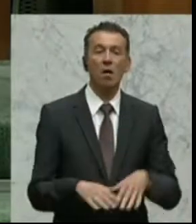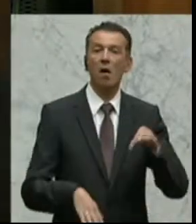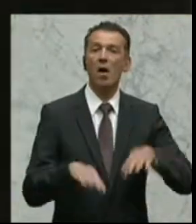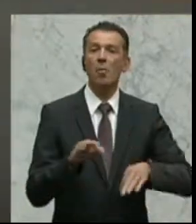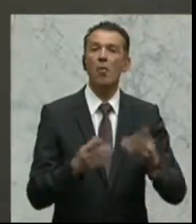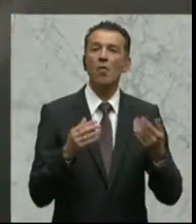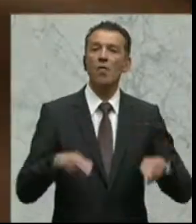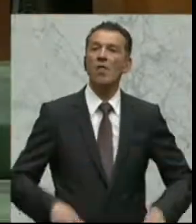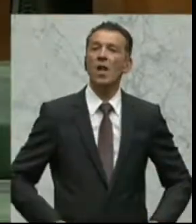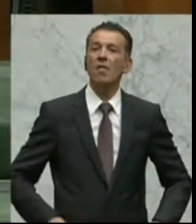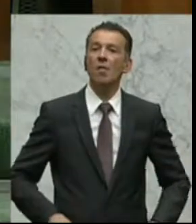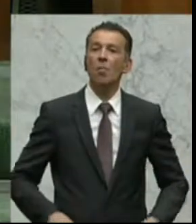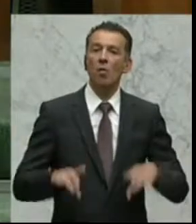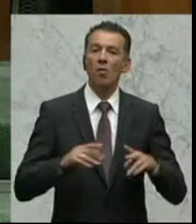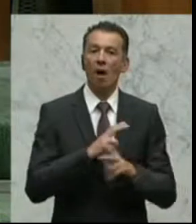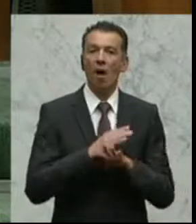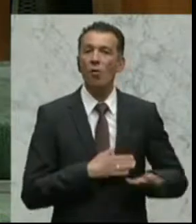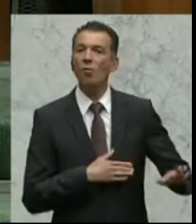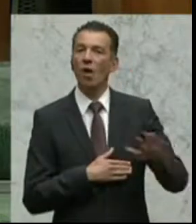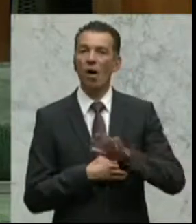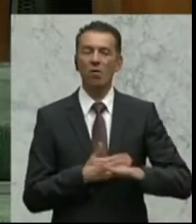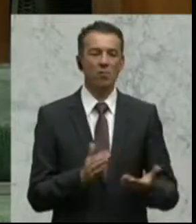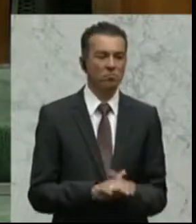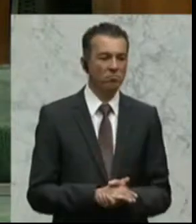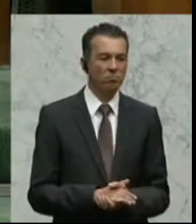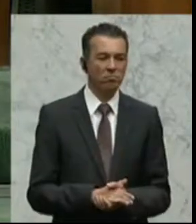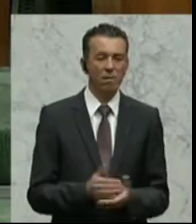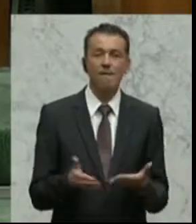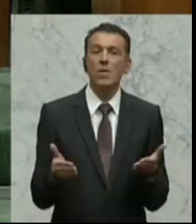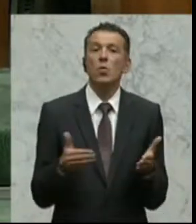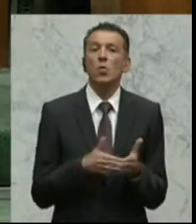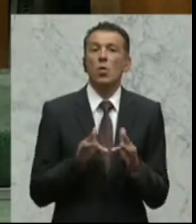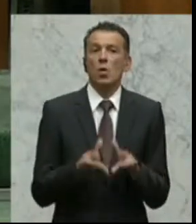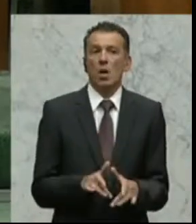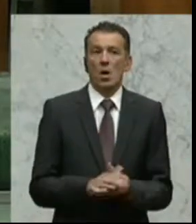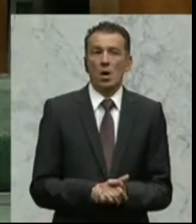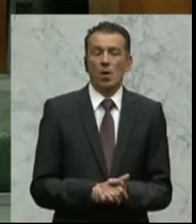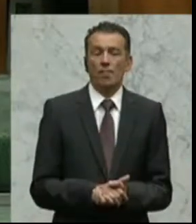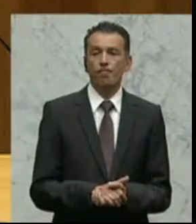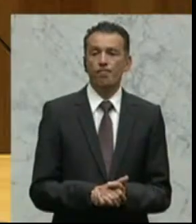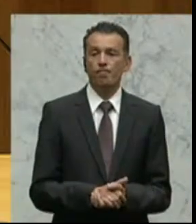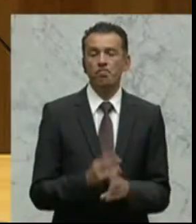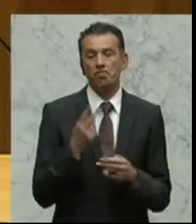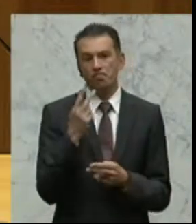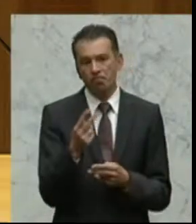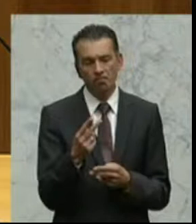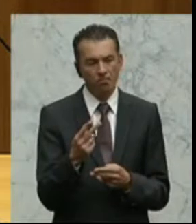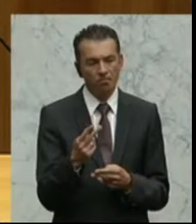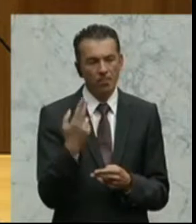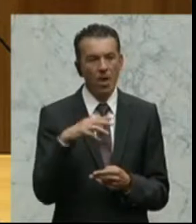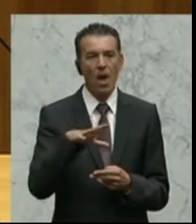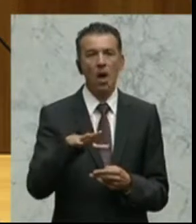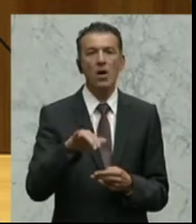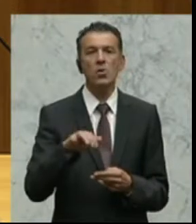in Österreich denn gibt. Und was wir noch haben, ist, dass wir sehen, und der Andi Schieder hat das bereits gesagt, dass